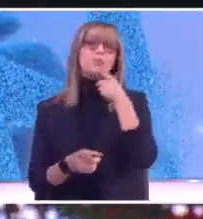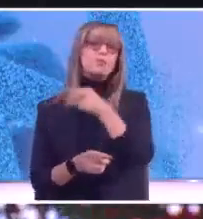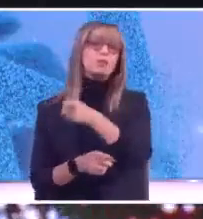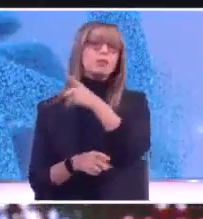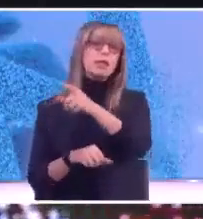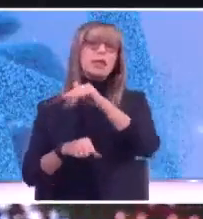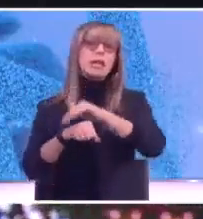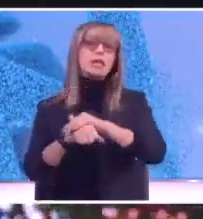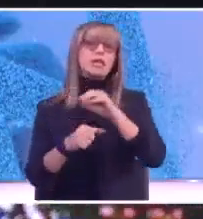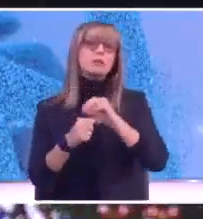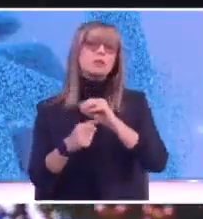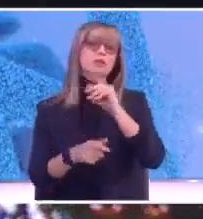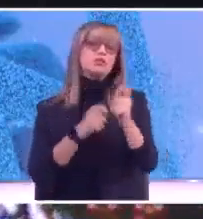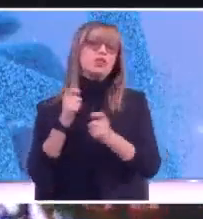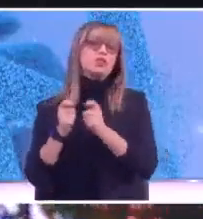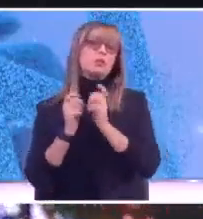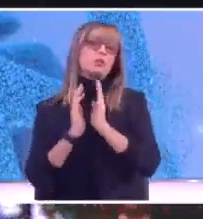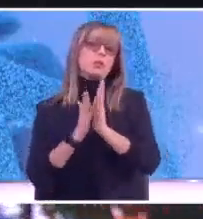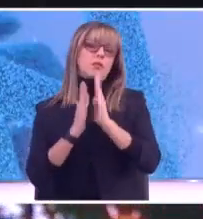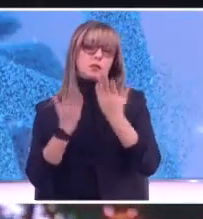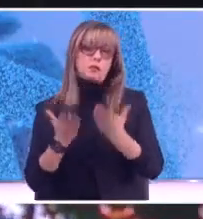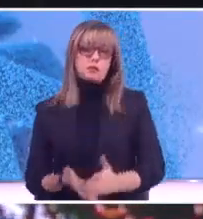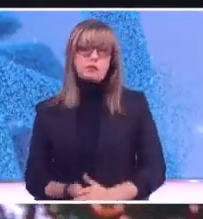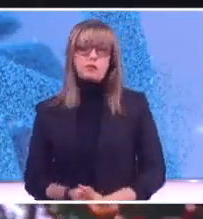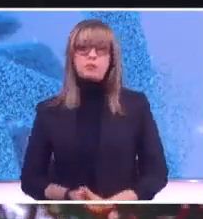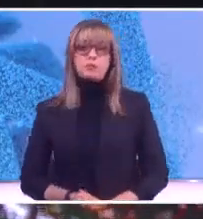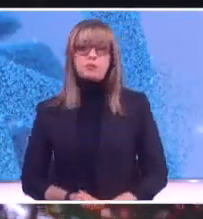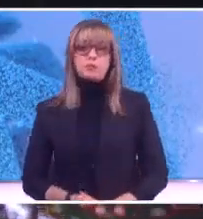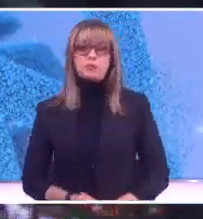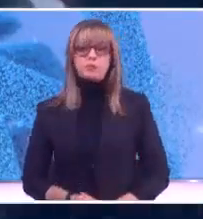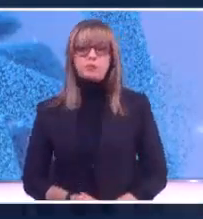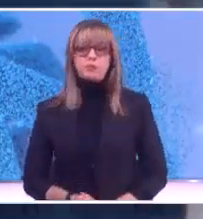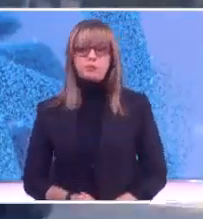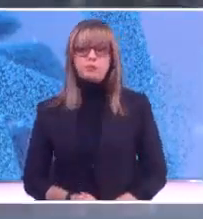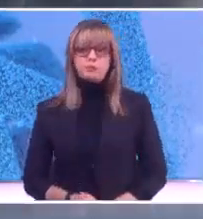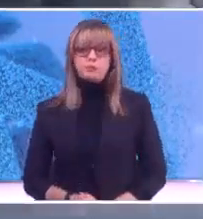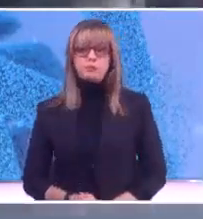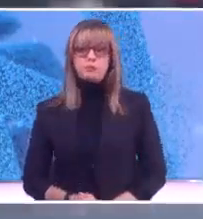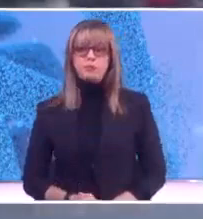Tetikçinin yakalanmasıyla ilgili çalışmalar da sürüyor.